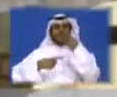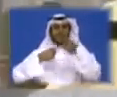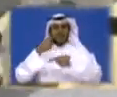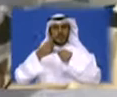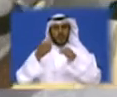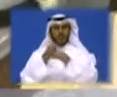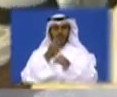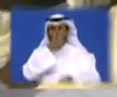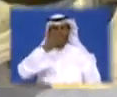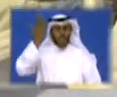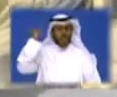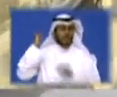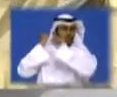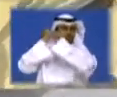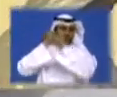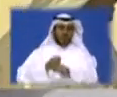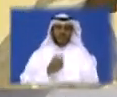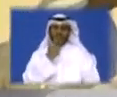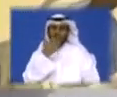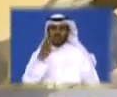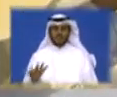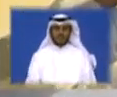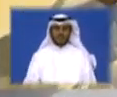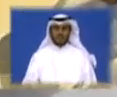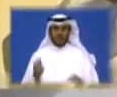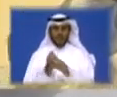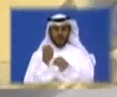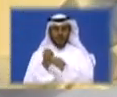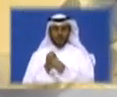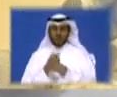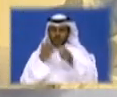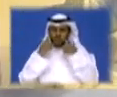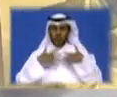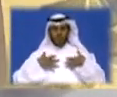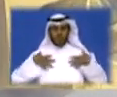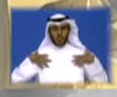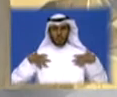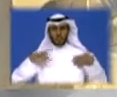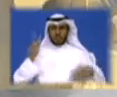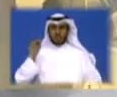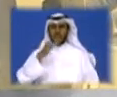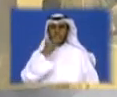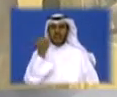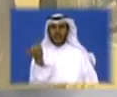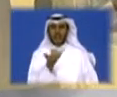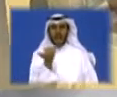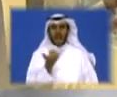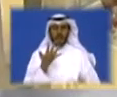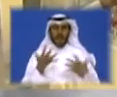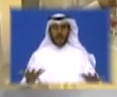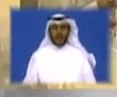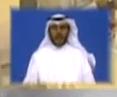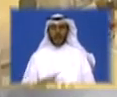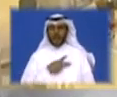التي عملت طوال تلك العقود على تثمين العقارات للصالح العام لتسهيل مهمة بقية مؤسسات